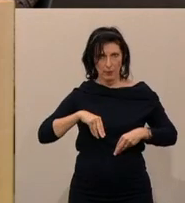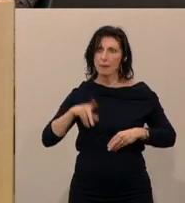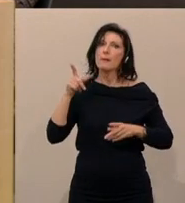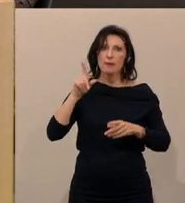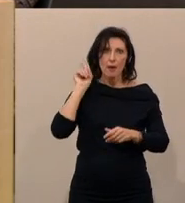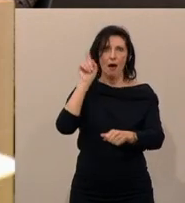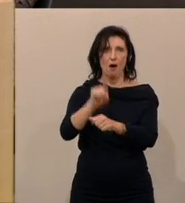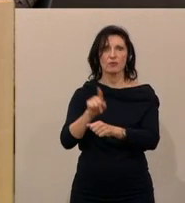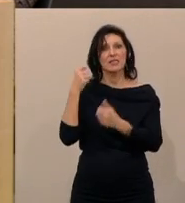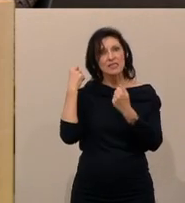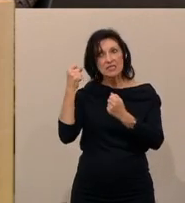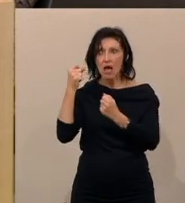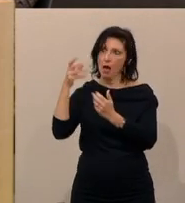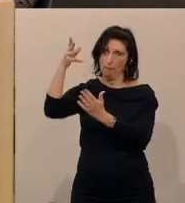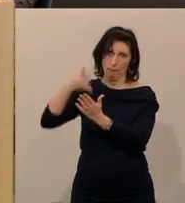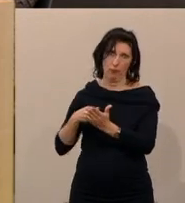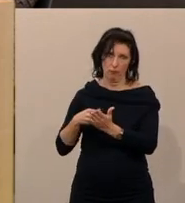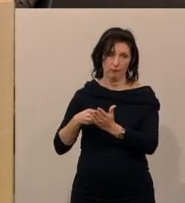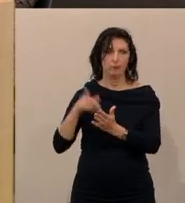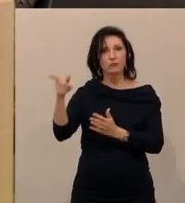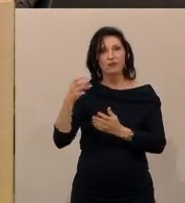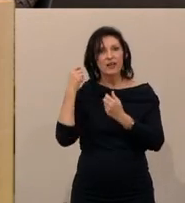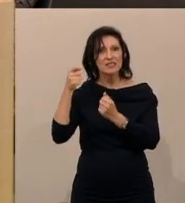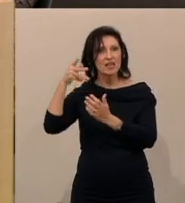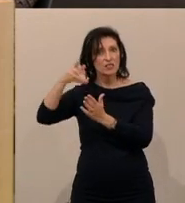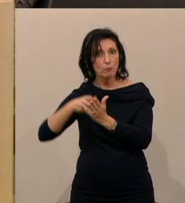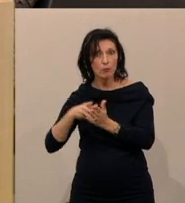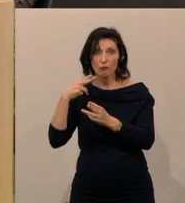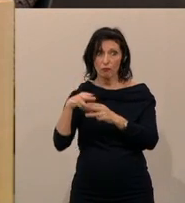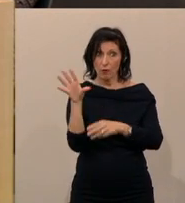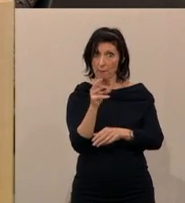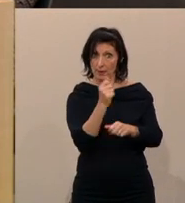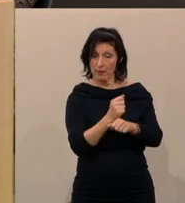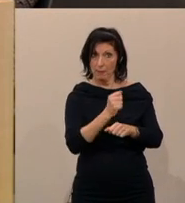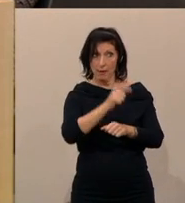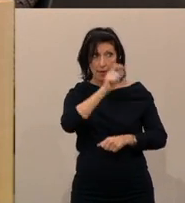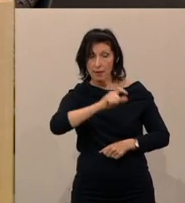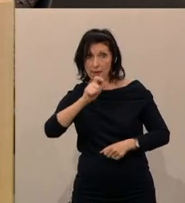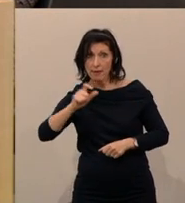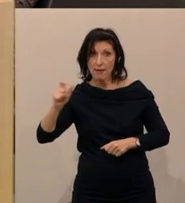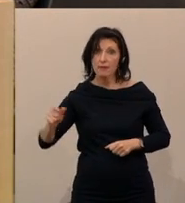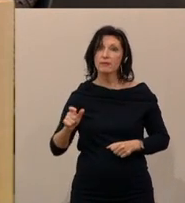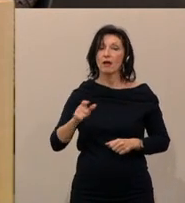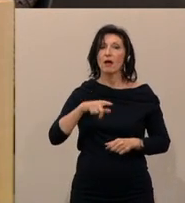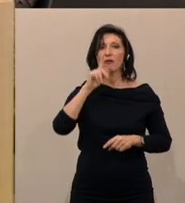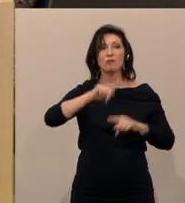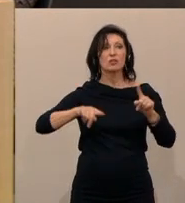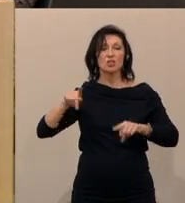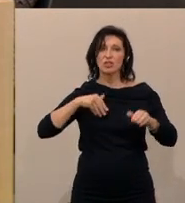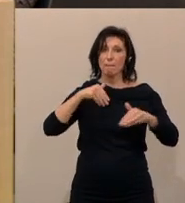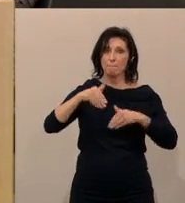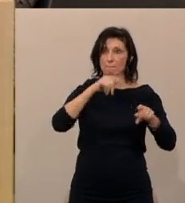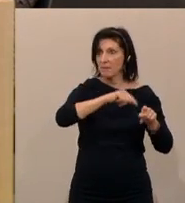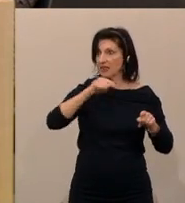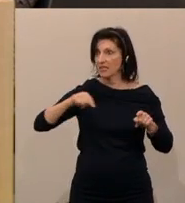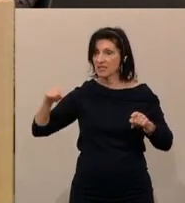zu veranlassen. Die Anregung, eine Sicherheitsüberprüfung für jene Mitarbeiterinnen und Mitarbeiter in den Kabinetten von